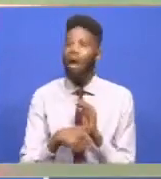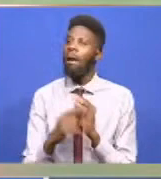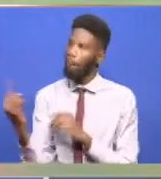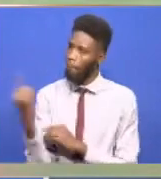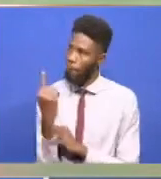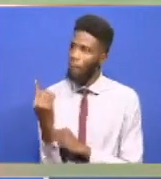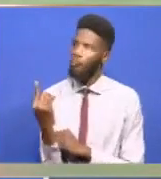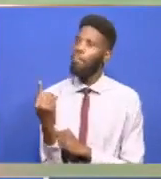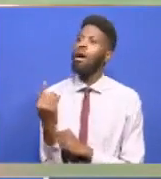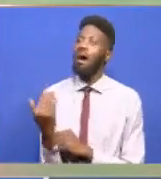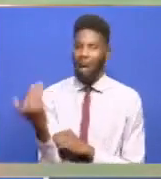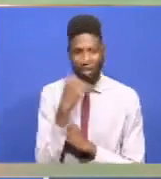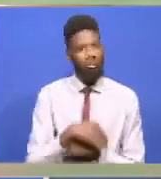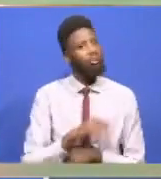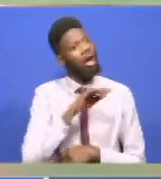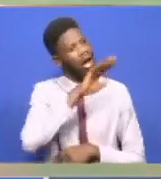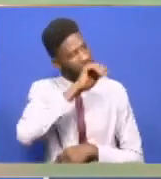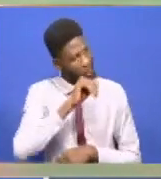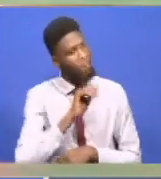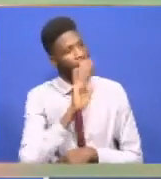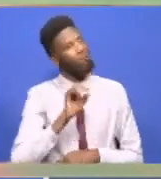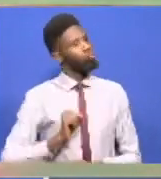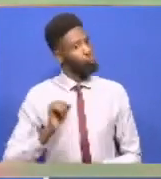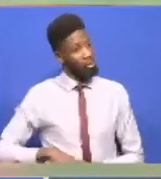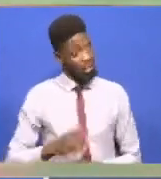Akaniambia kuja uone mtoto yako.